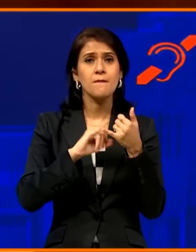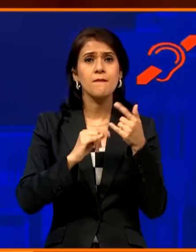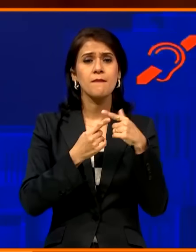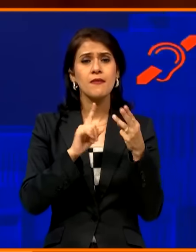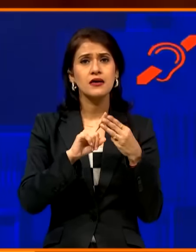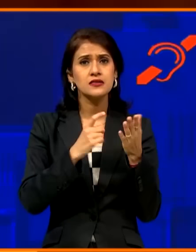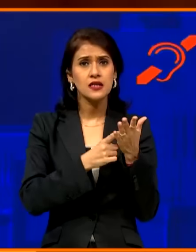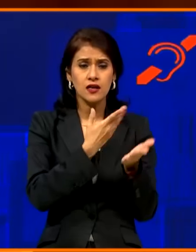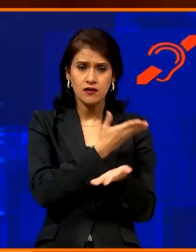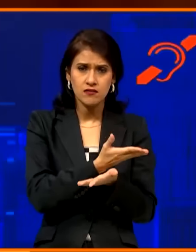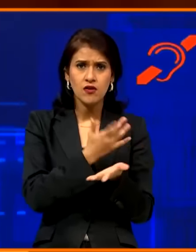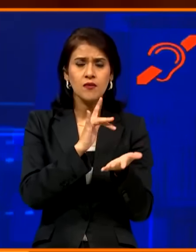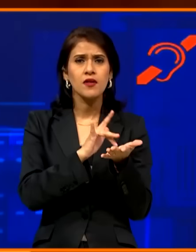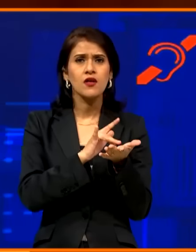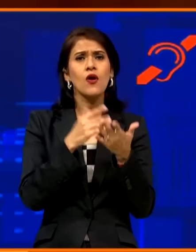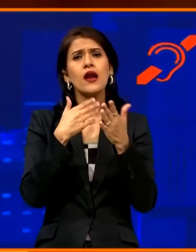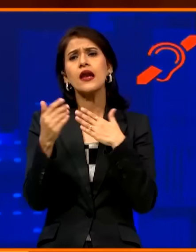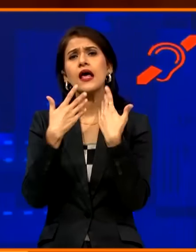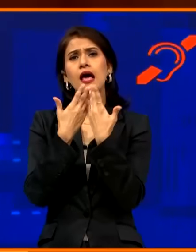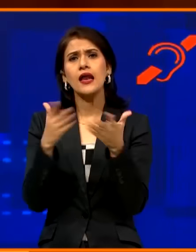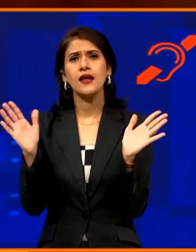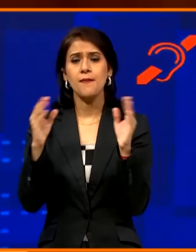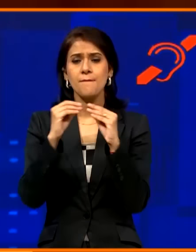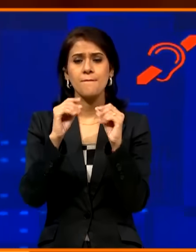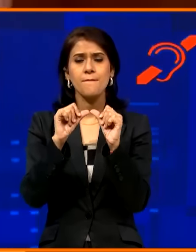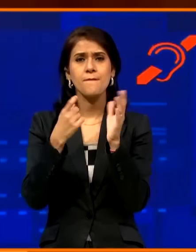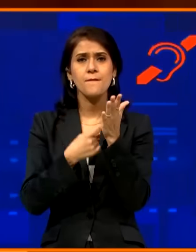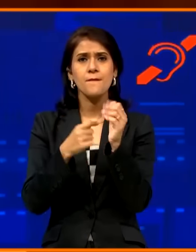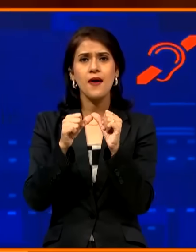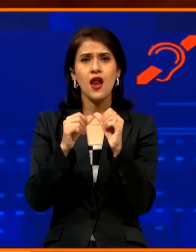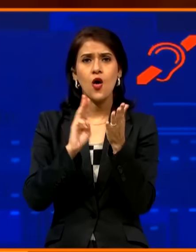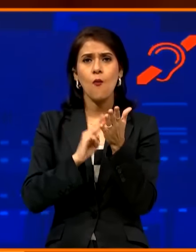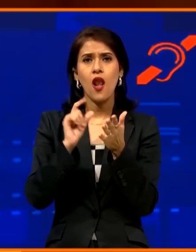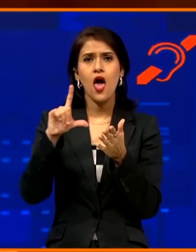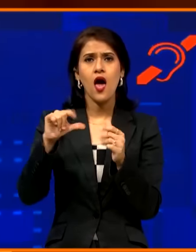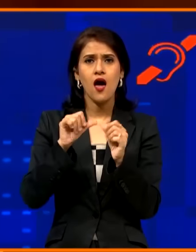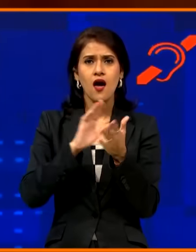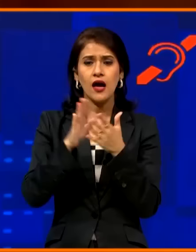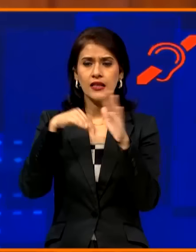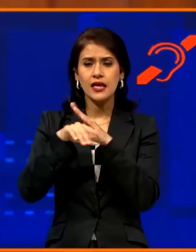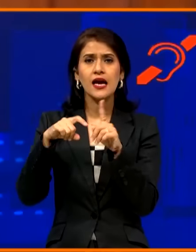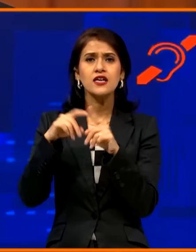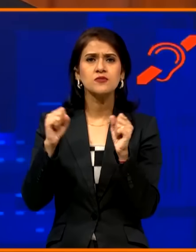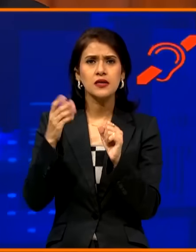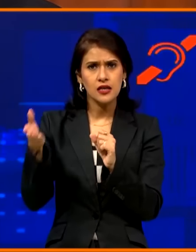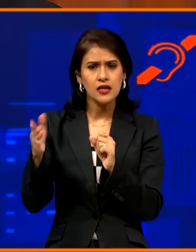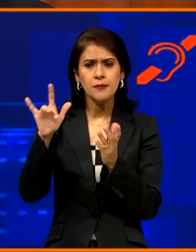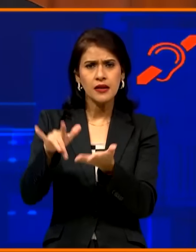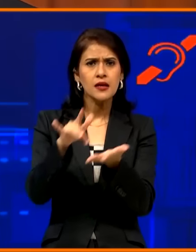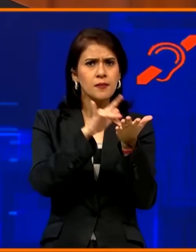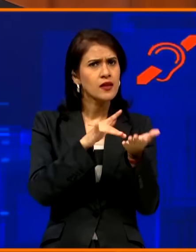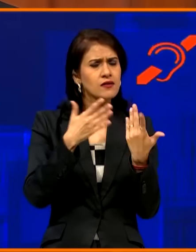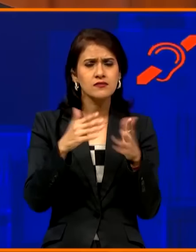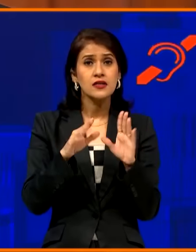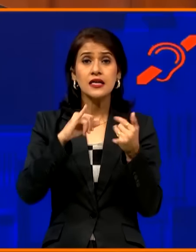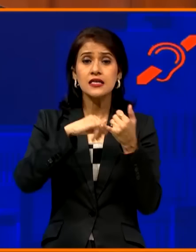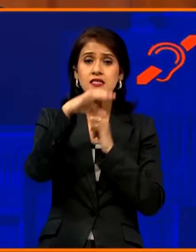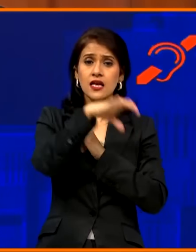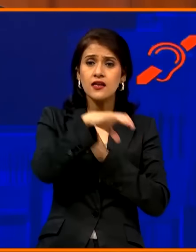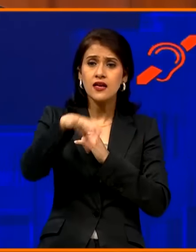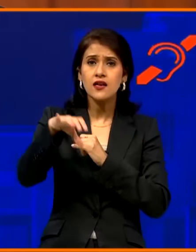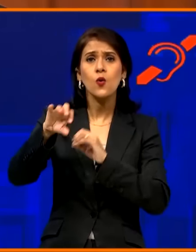और चाहे बारामूला वाला हो कहीं कभी मैं आपकी बात से सहमत हूं कि जो आतंकवादी